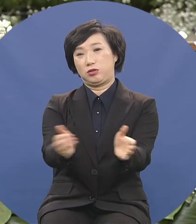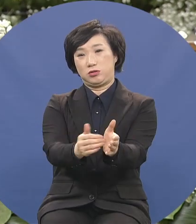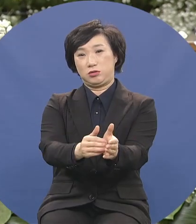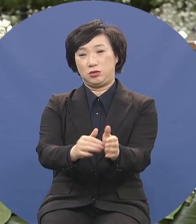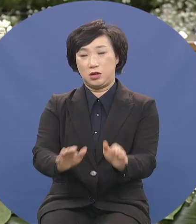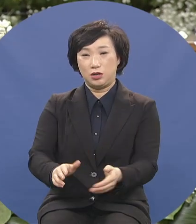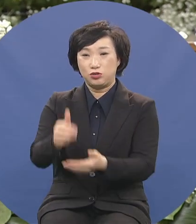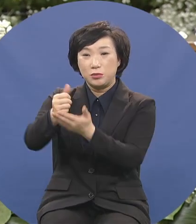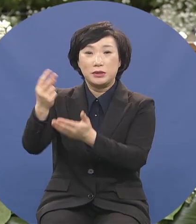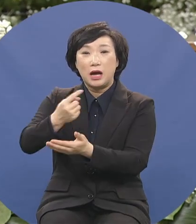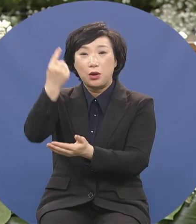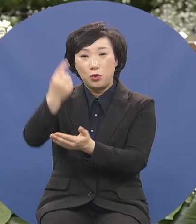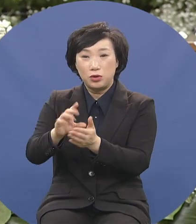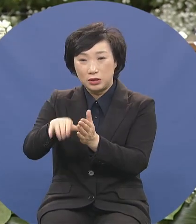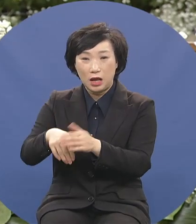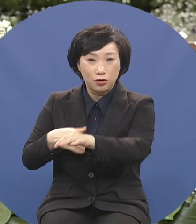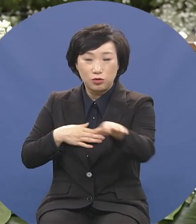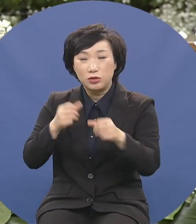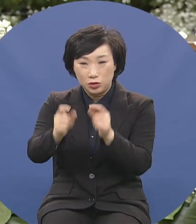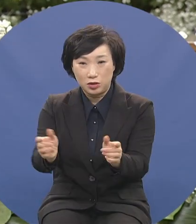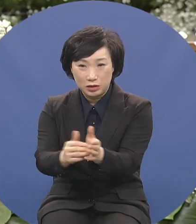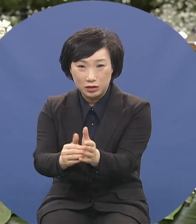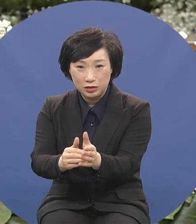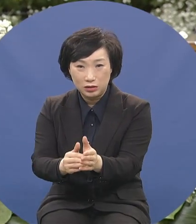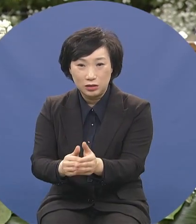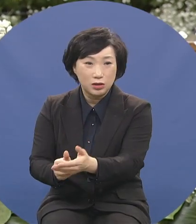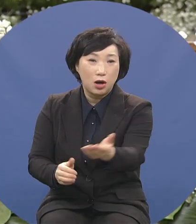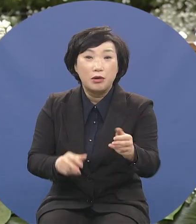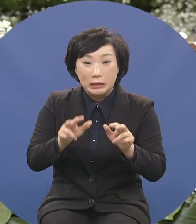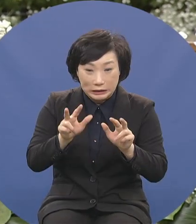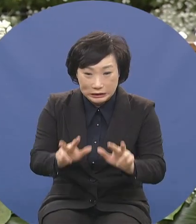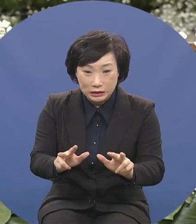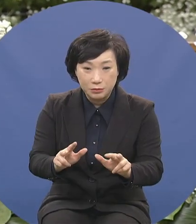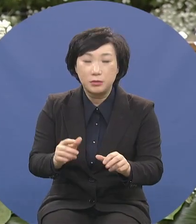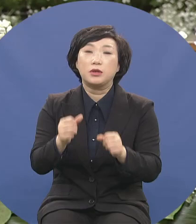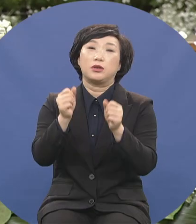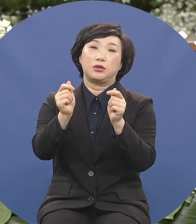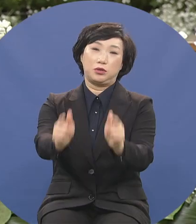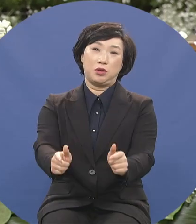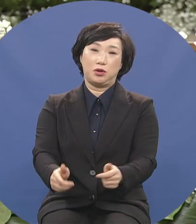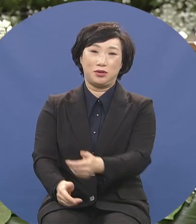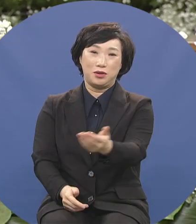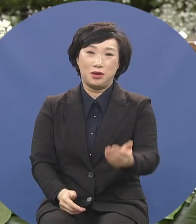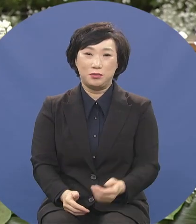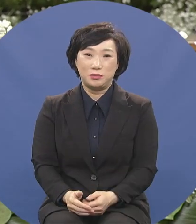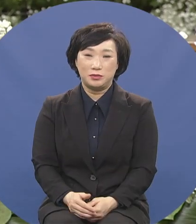주님이 재림하시는 그날 기회 없어요. 지금이 기회입니다.